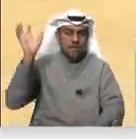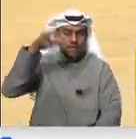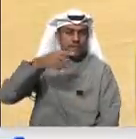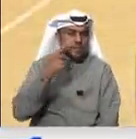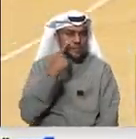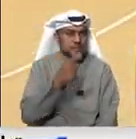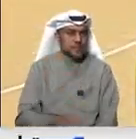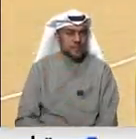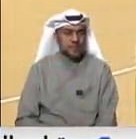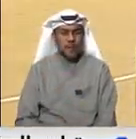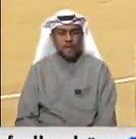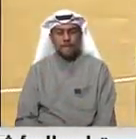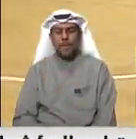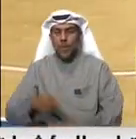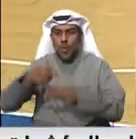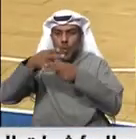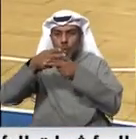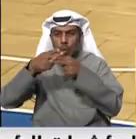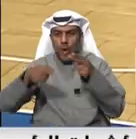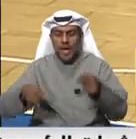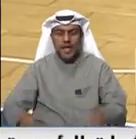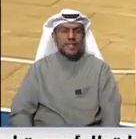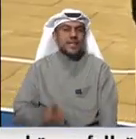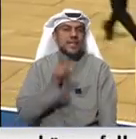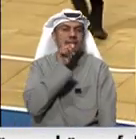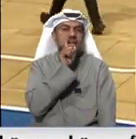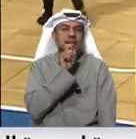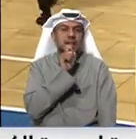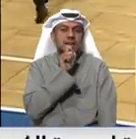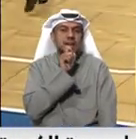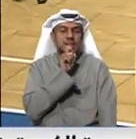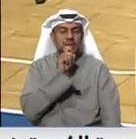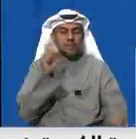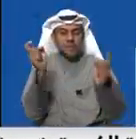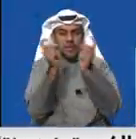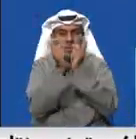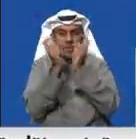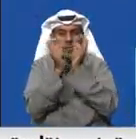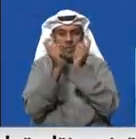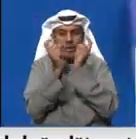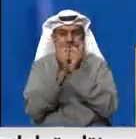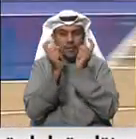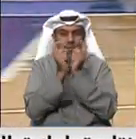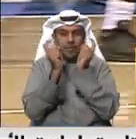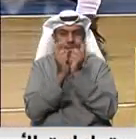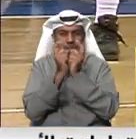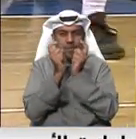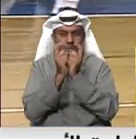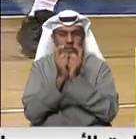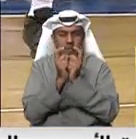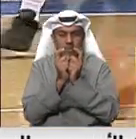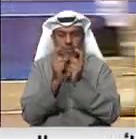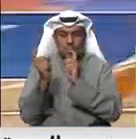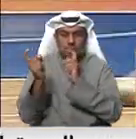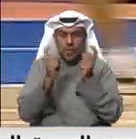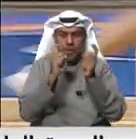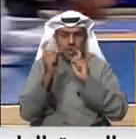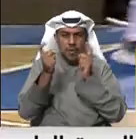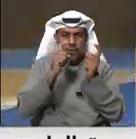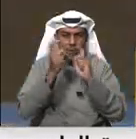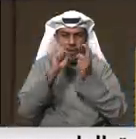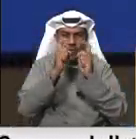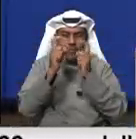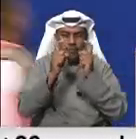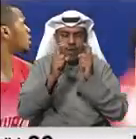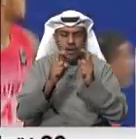الدوري الممتاز الكويت وكاظمه فقد شهدت نديه واثاره وبروفل مواجهه المربع الذهبي